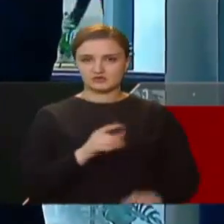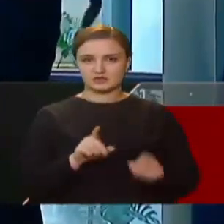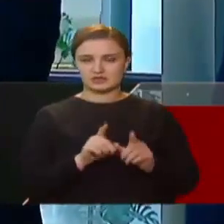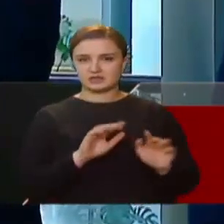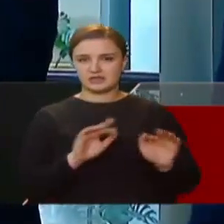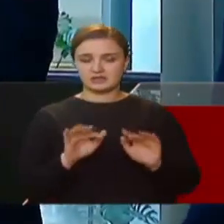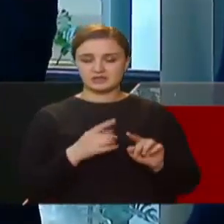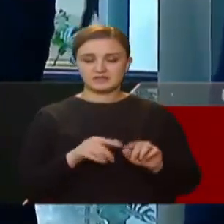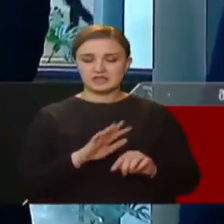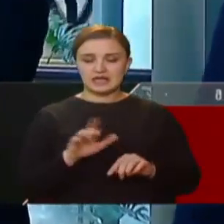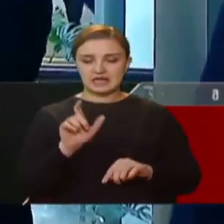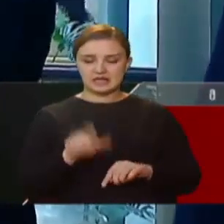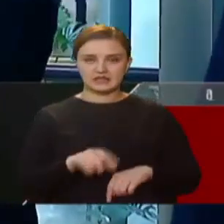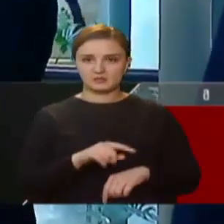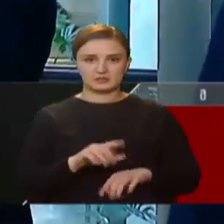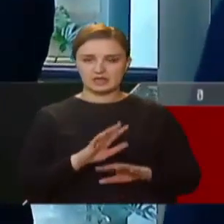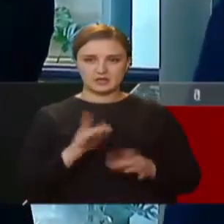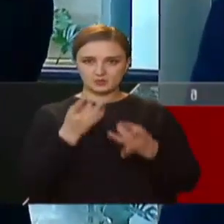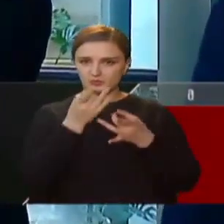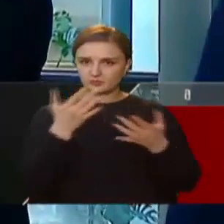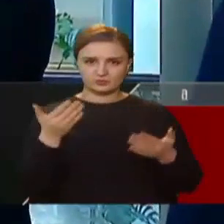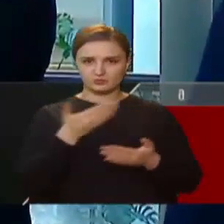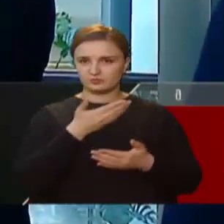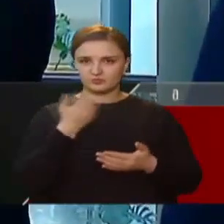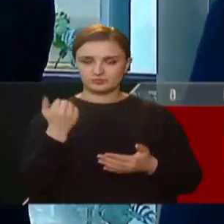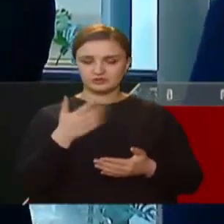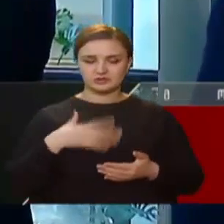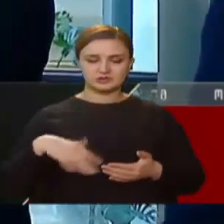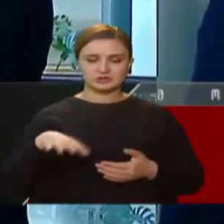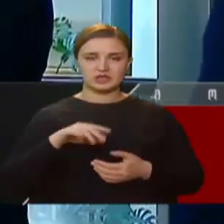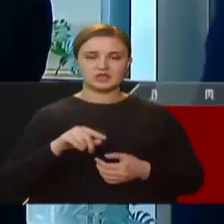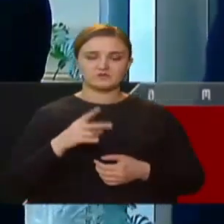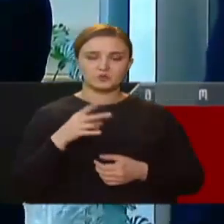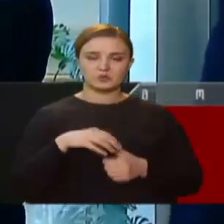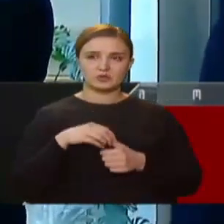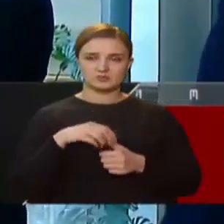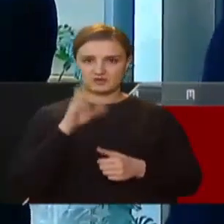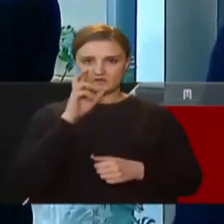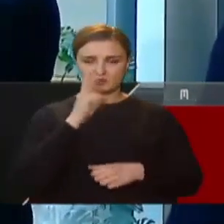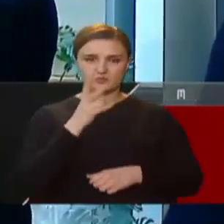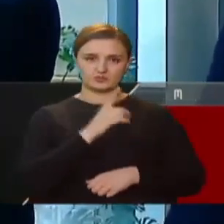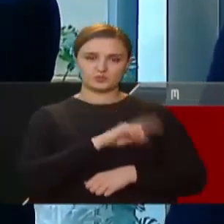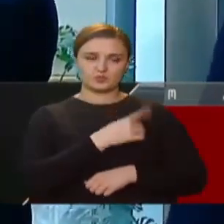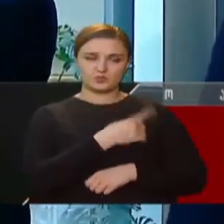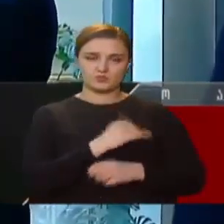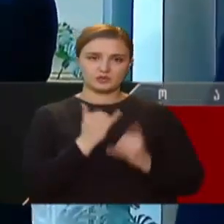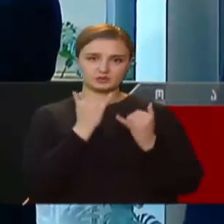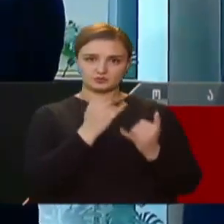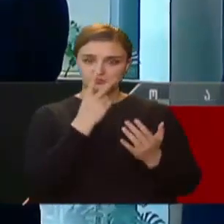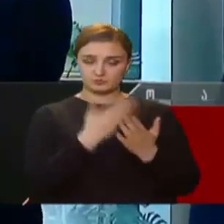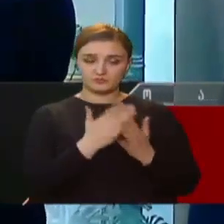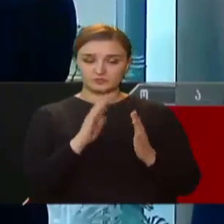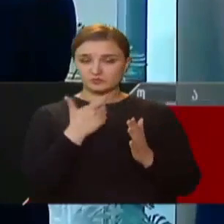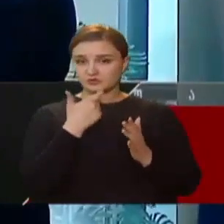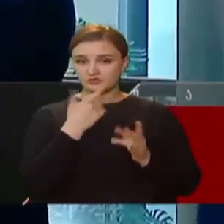ექცევიან. Ეს არა ადამიანური და არა ცივილურია. Საქართველოს ლიდერშიპმა ჰუმანურობა უნდა აჩვენოს. Თუ მიშა სააკაშვილს რაიმე